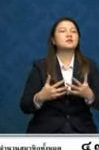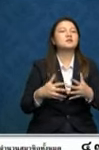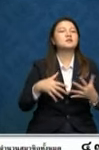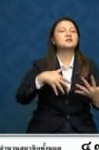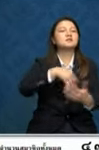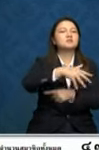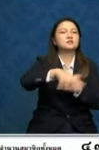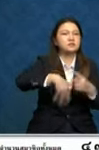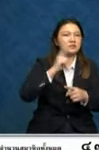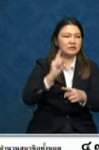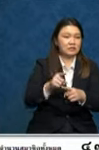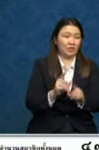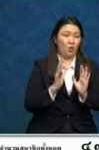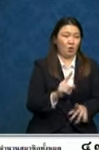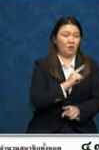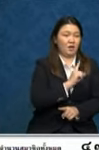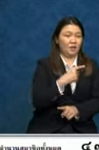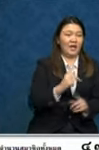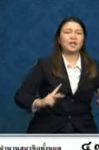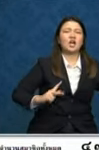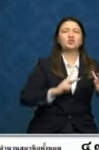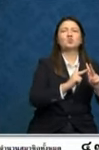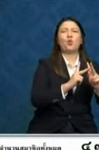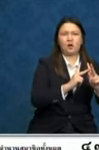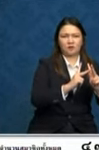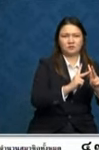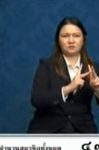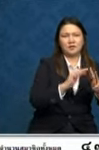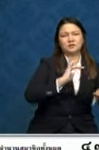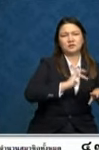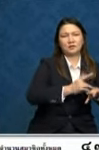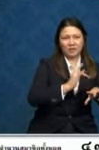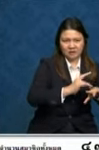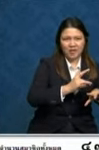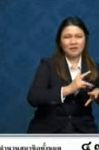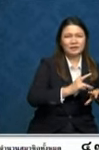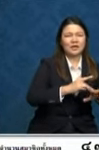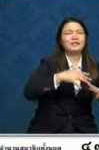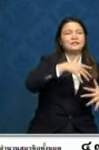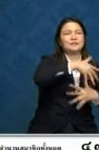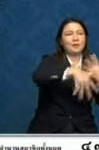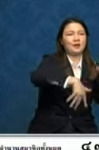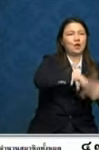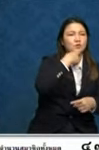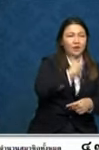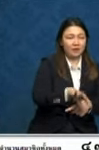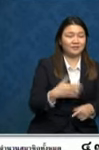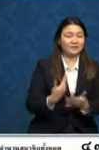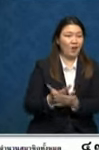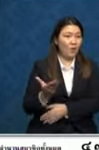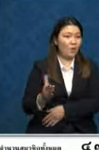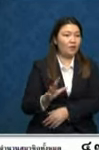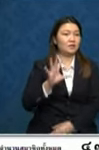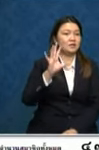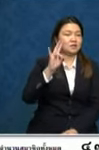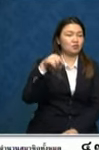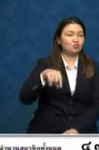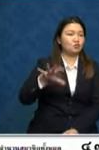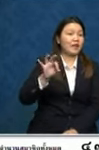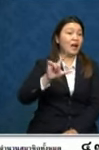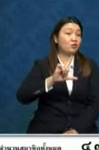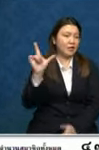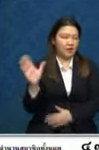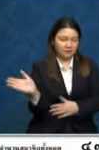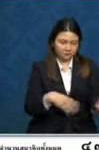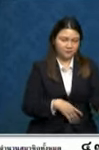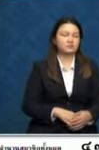จะเป็นกระทรวงทรัพย์รวมทั้ง2โครงการนี้ตามภาพนะครับใช้งบประมาณทั้งสิ้น 7.9 ล้านบาทอีกโครงการนึงครับง